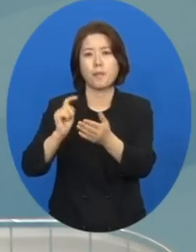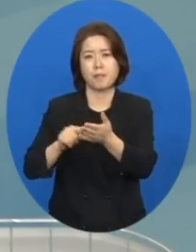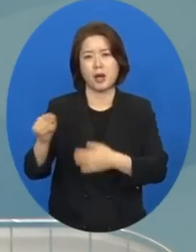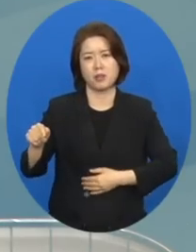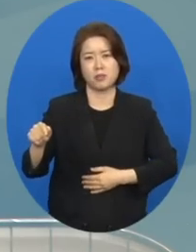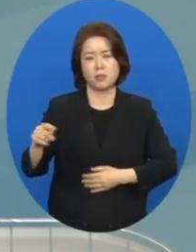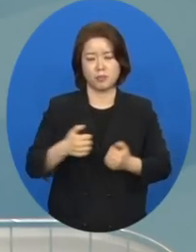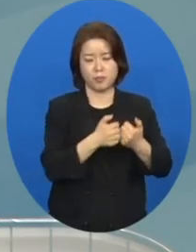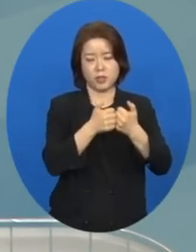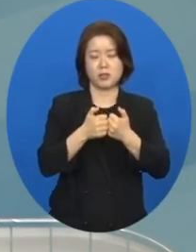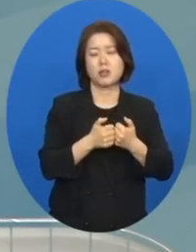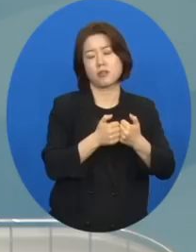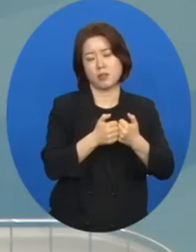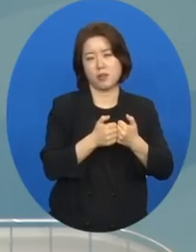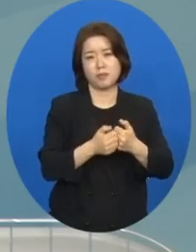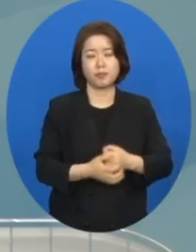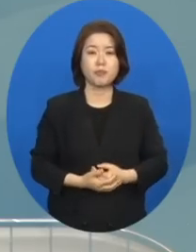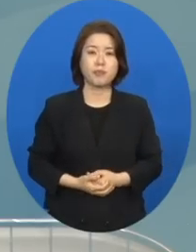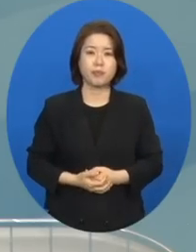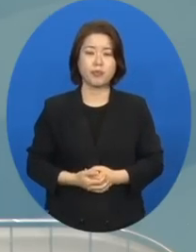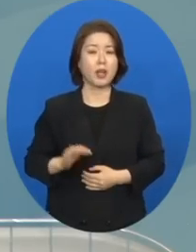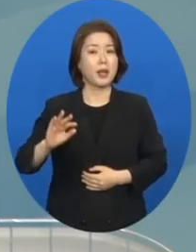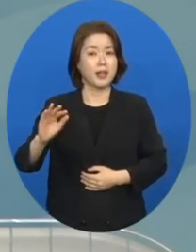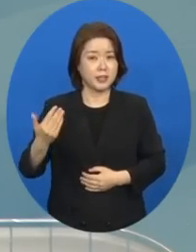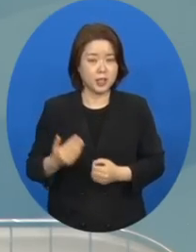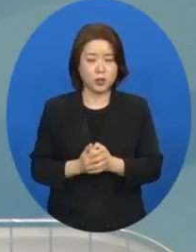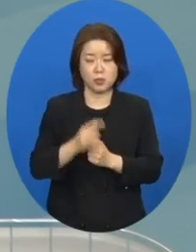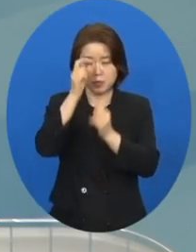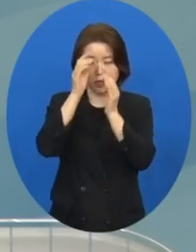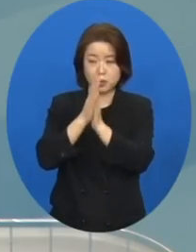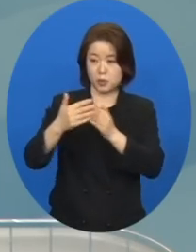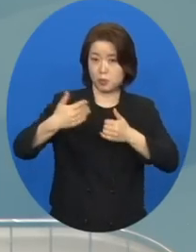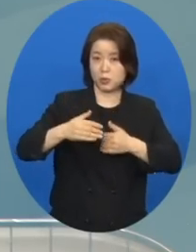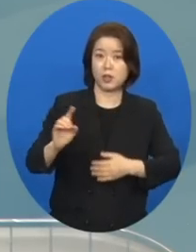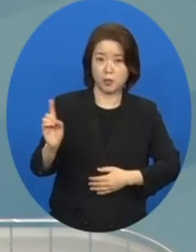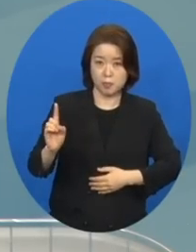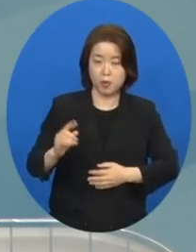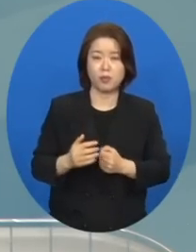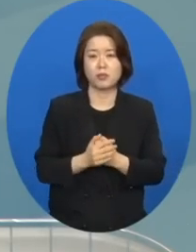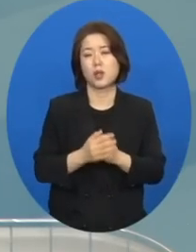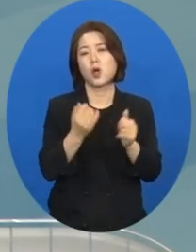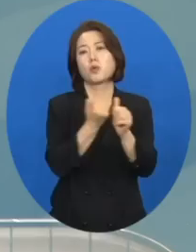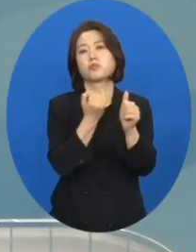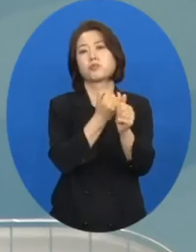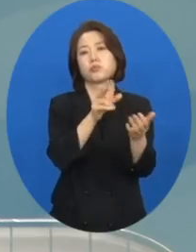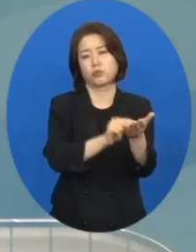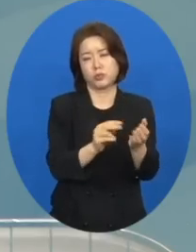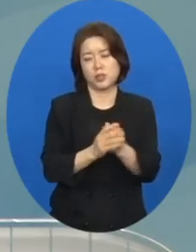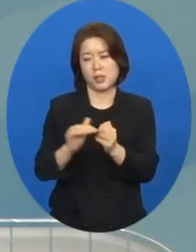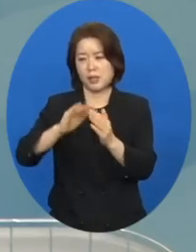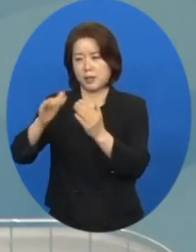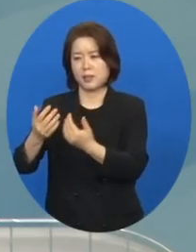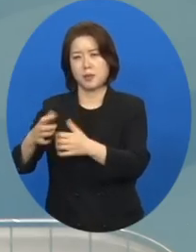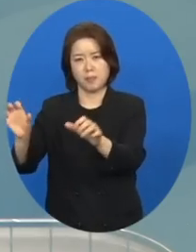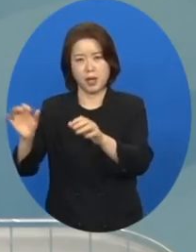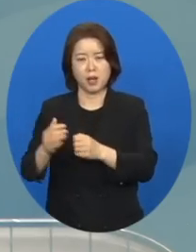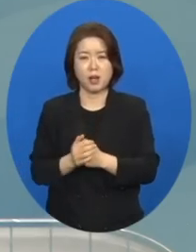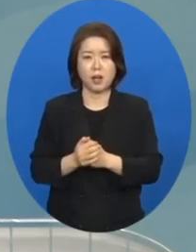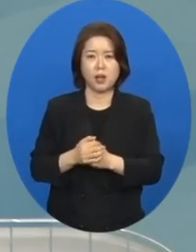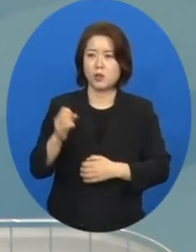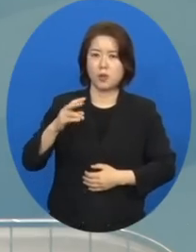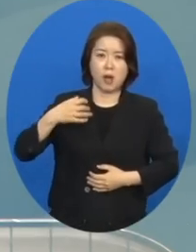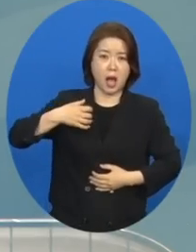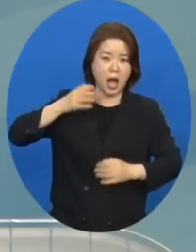상담을 하더랍니다 최근에 또한 기도 요청을 한 어떤 분은 부부 문제가 있습니다 가정의 파괴가 됩니다 아이가